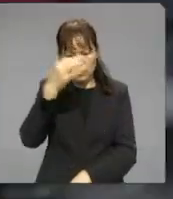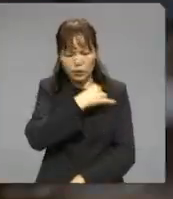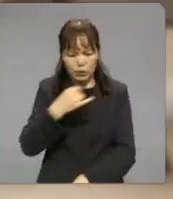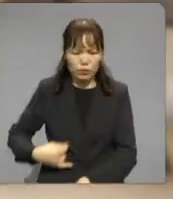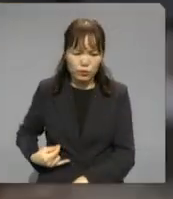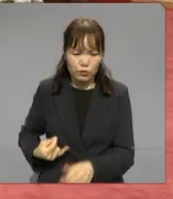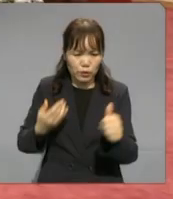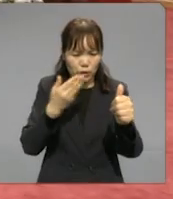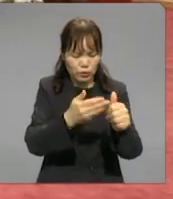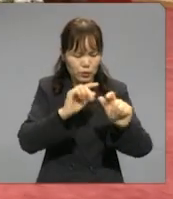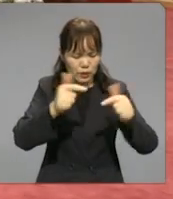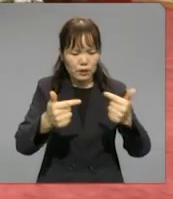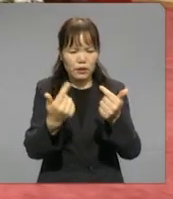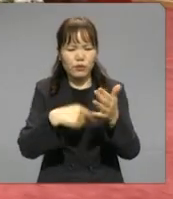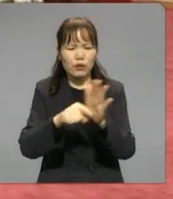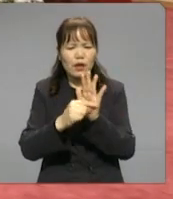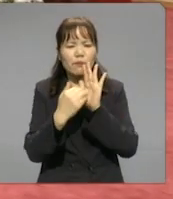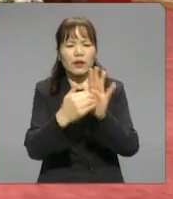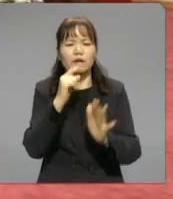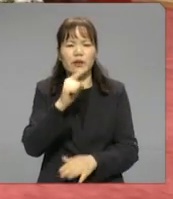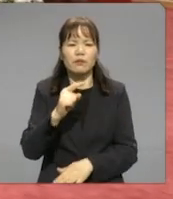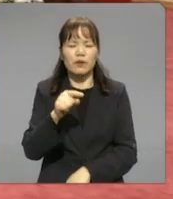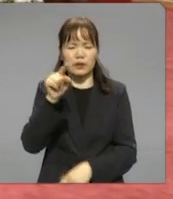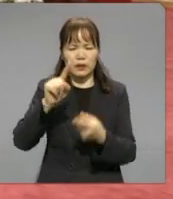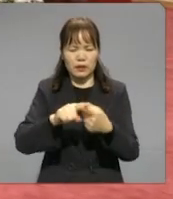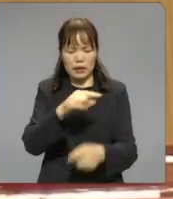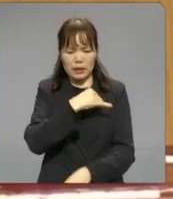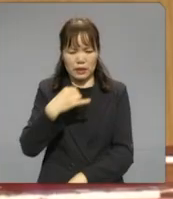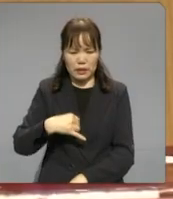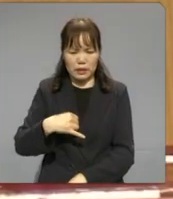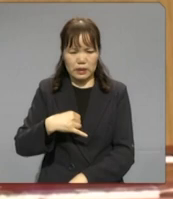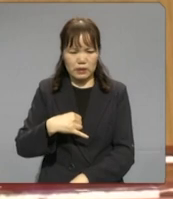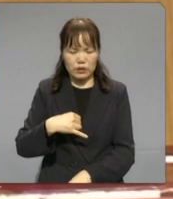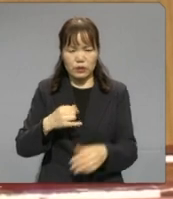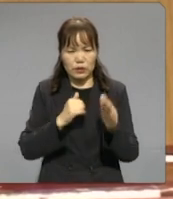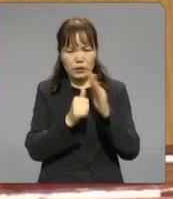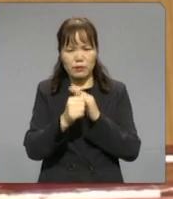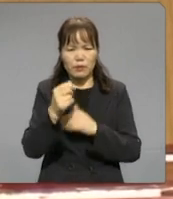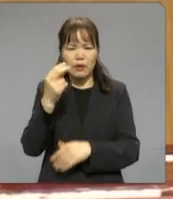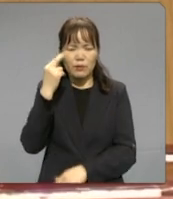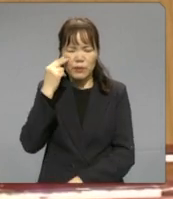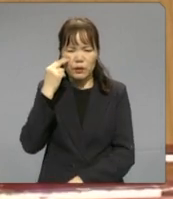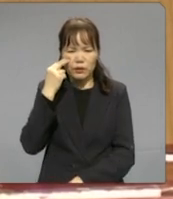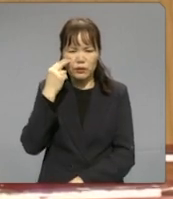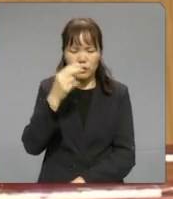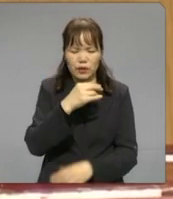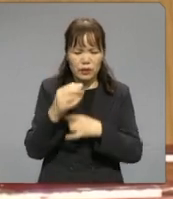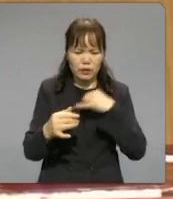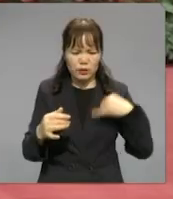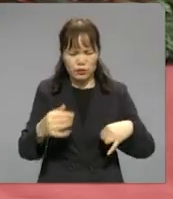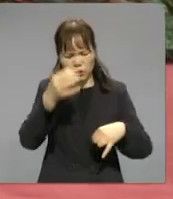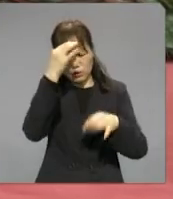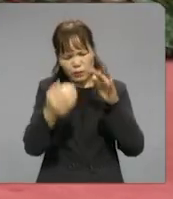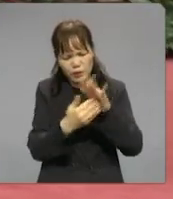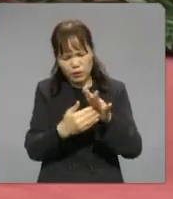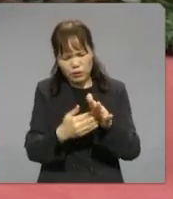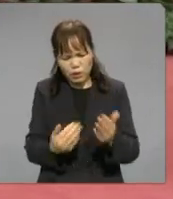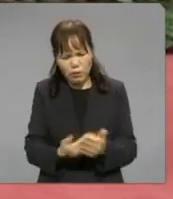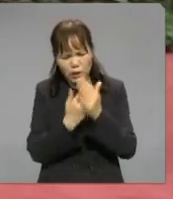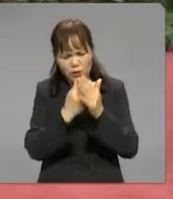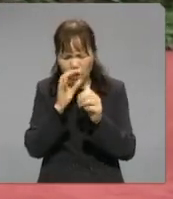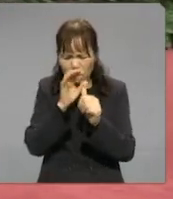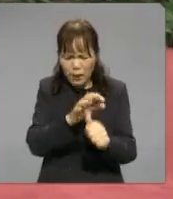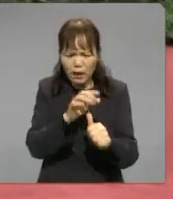막겠다는 뜻입니다 이에 대해 시진핑 주석은 미국이 중국의 첨단기술 발전을 억누르려 한다면 좌시하지